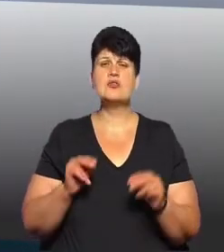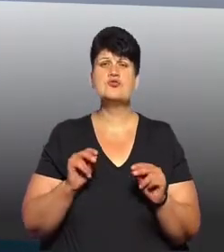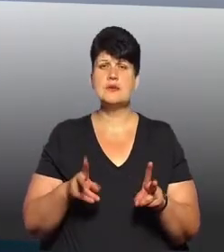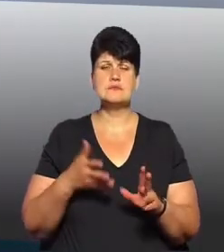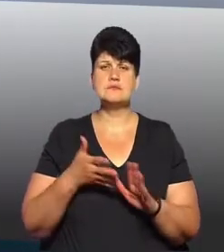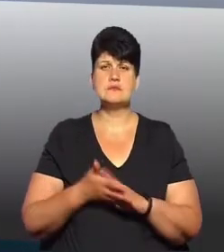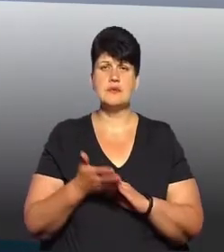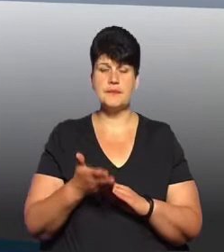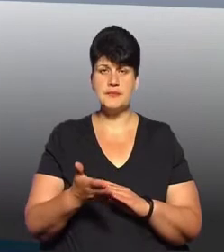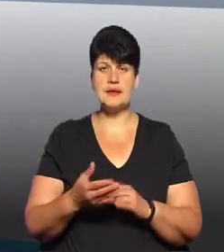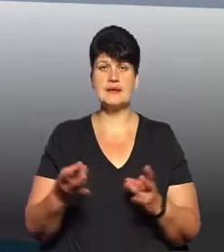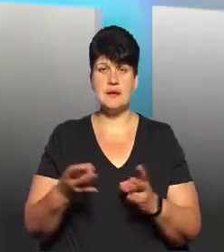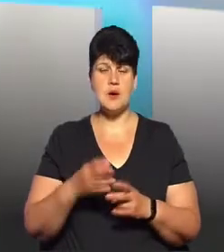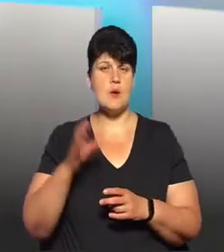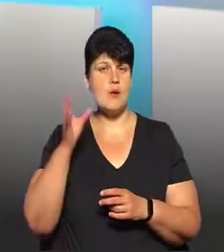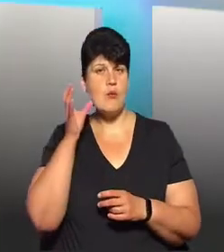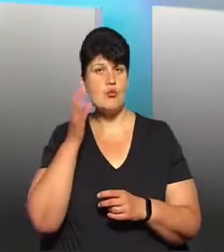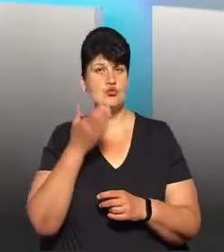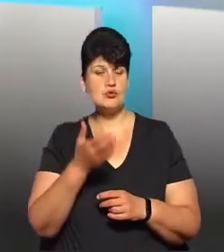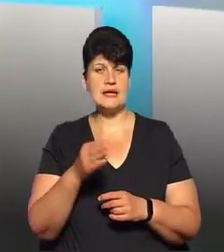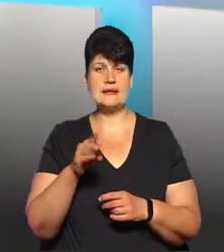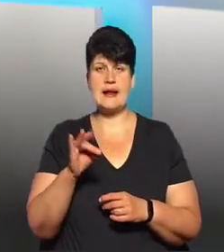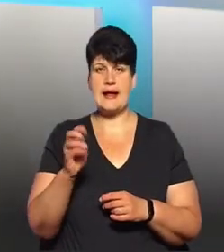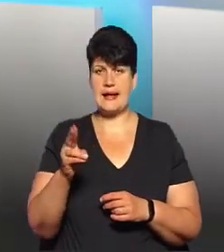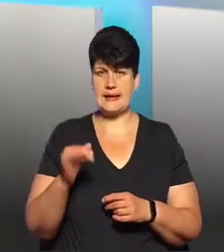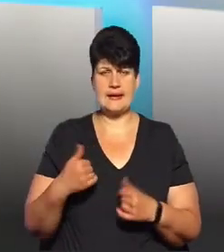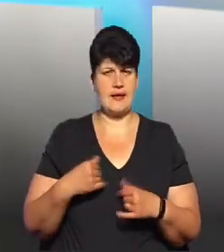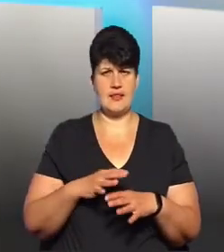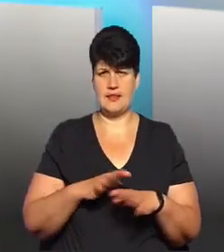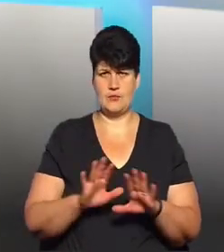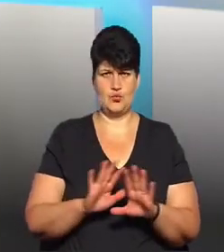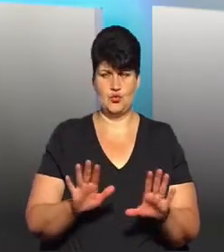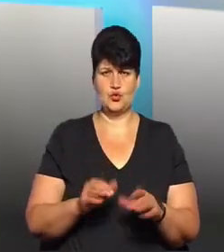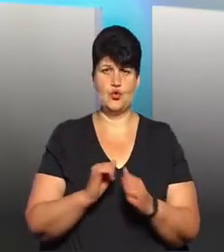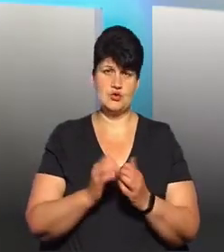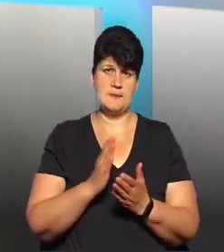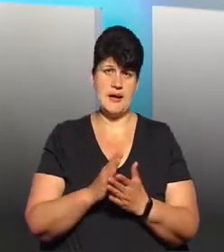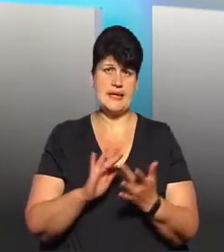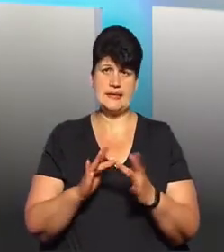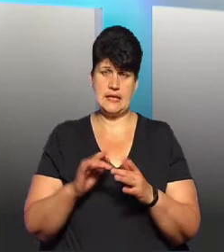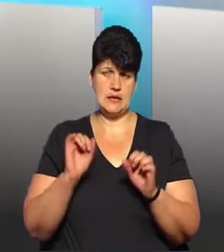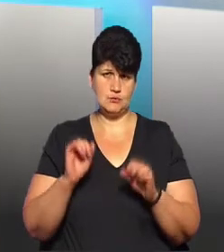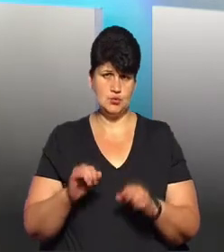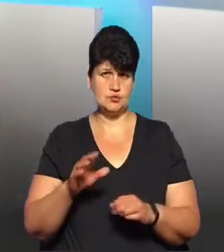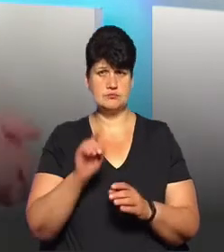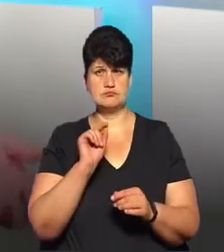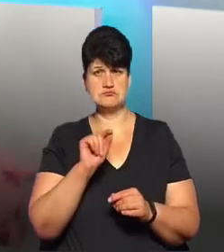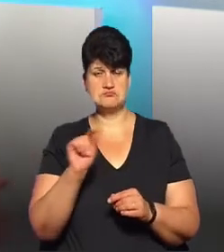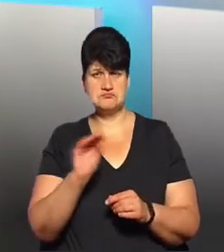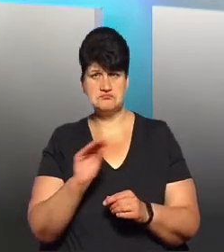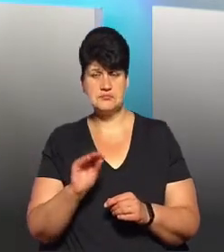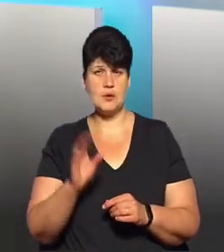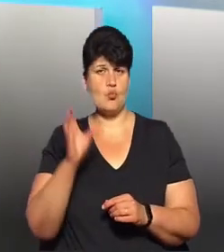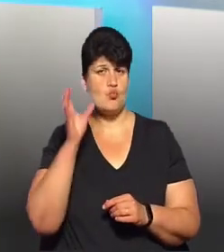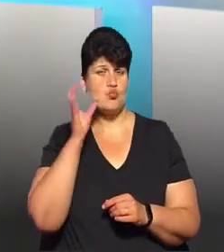просто послухати їхні треки. Зараз там цитувати їх я не буду. Там кожен має доступ до інтернету, може це вбити, послухати і подивитися, які у них. Для прикладу, Wild